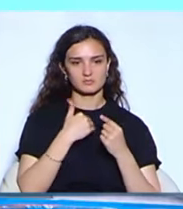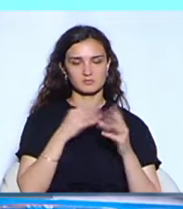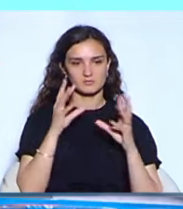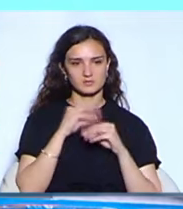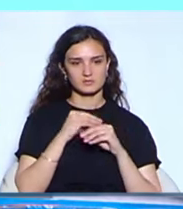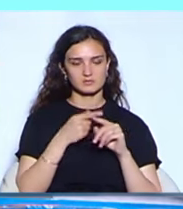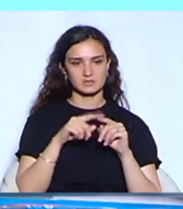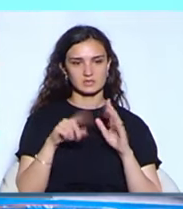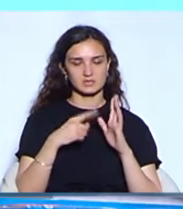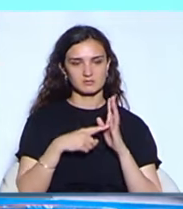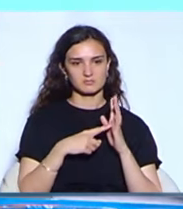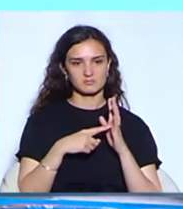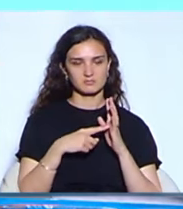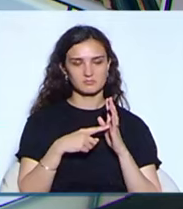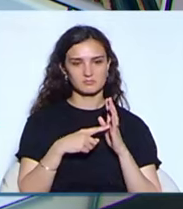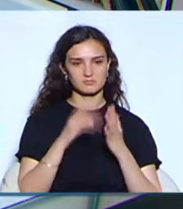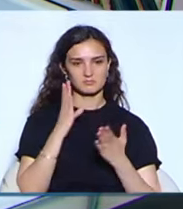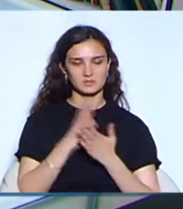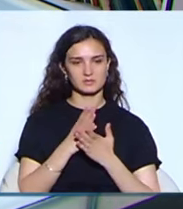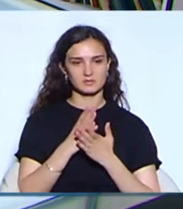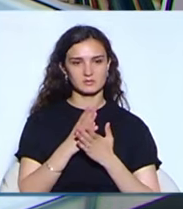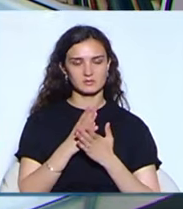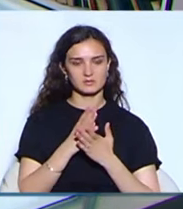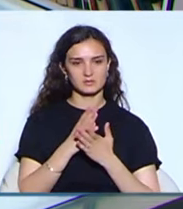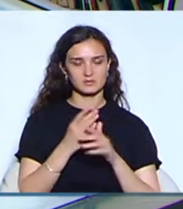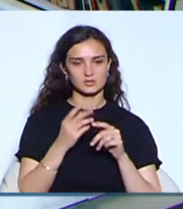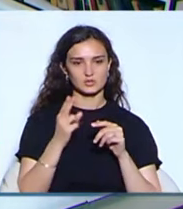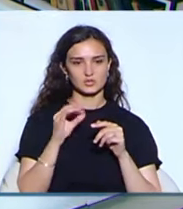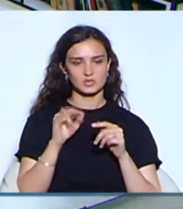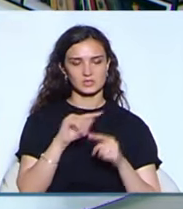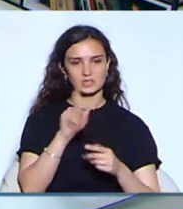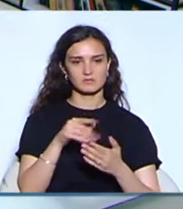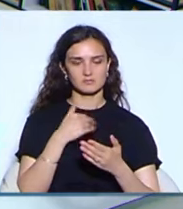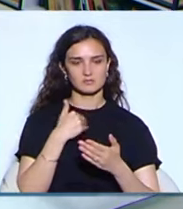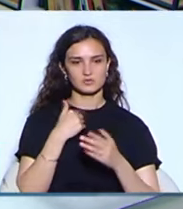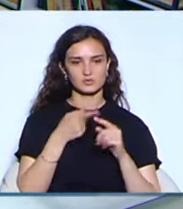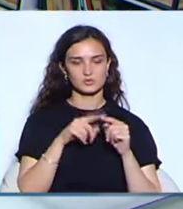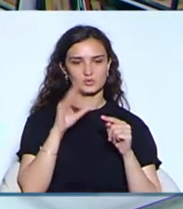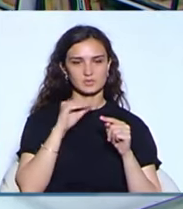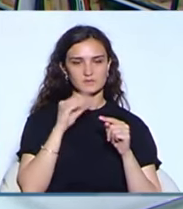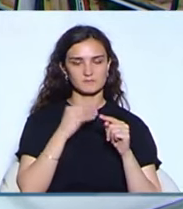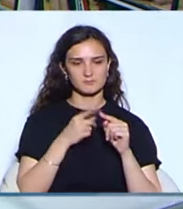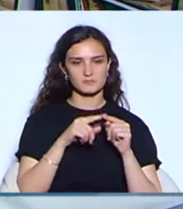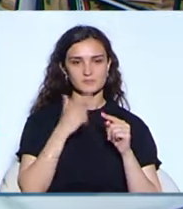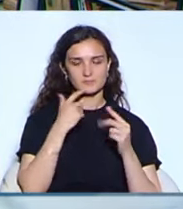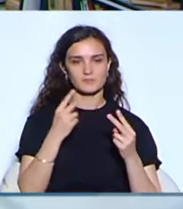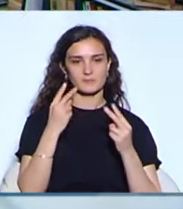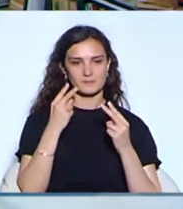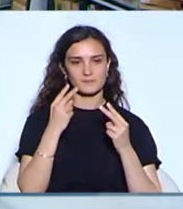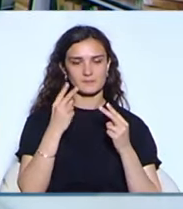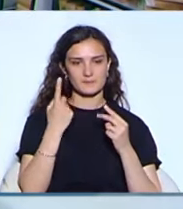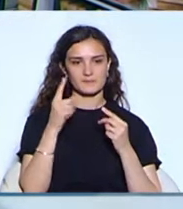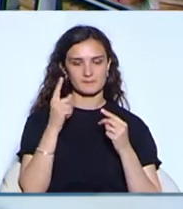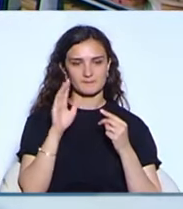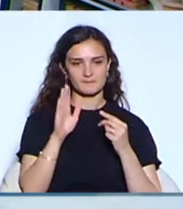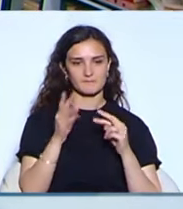მოვასწრო ეს საკითხები პირდაპირ ცოტნეს მინდა დაუსვა კითხვა. როდესაც დამაღურებელია კიდევ ერთი